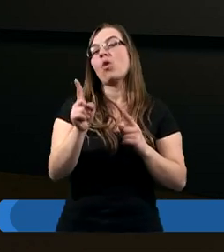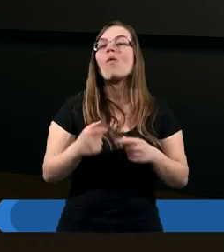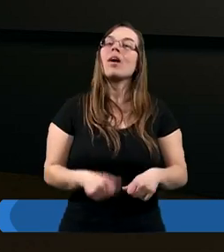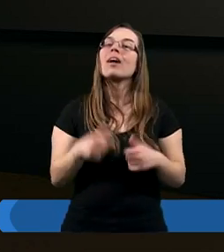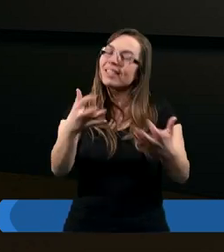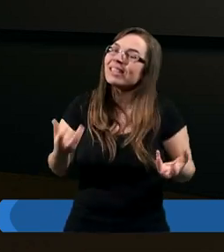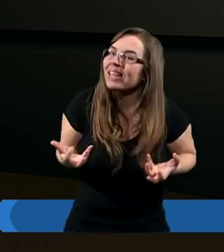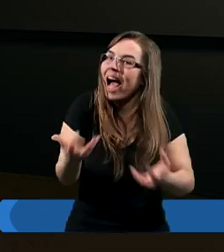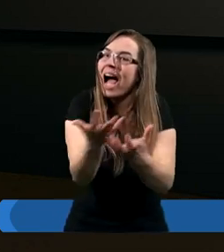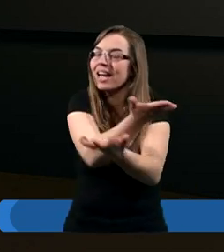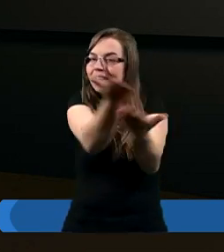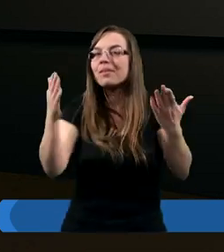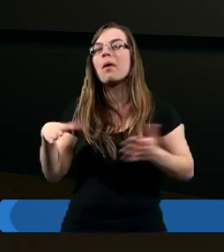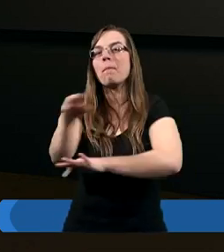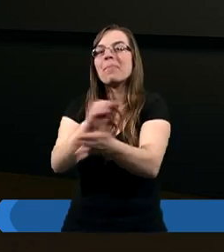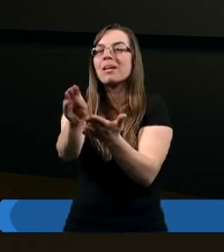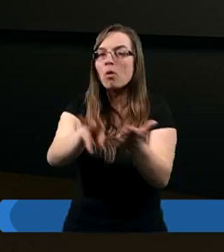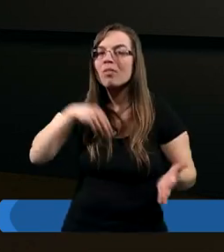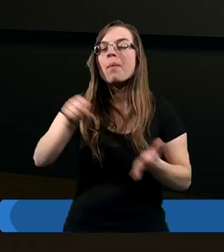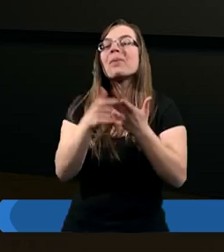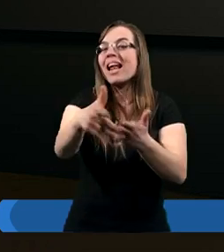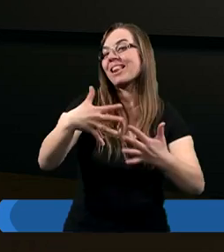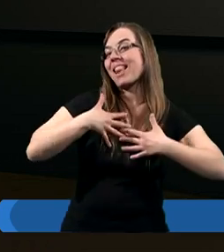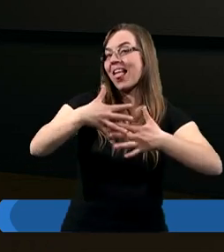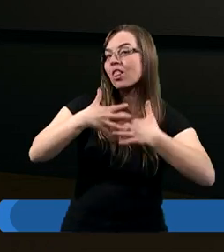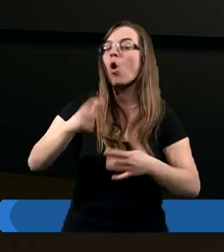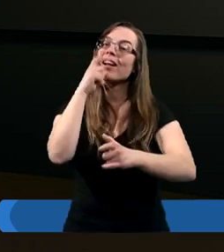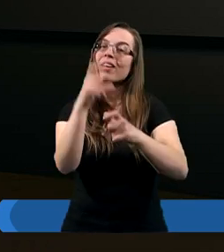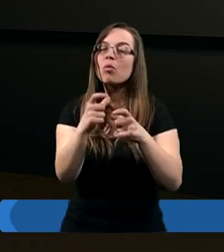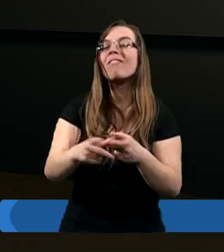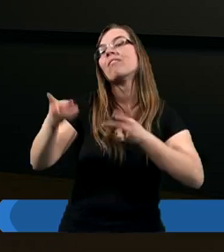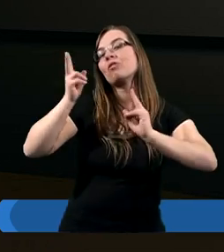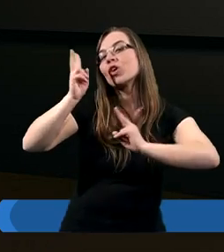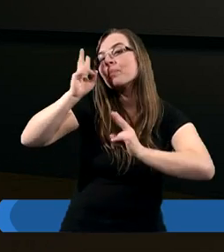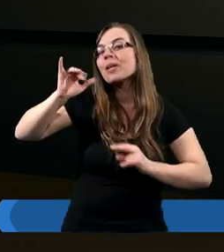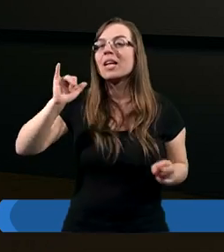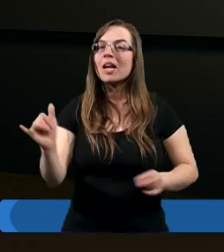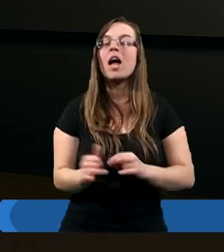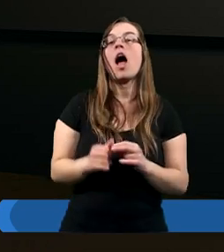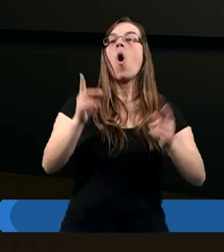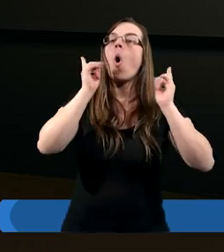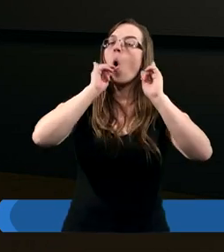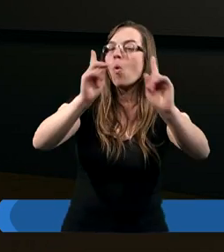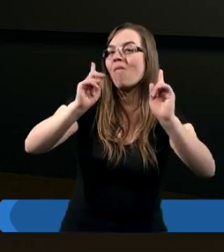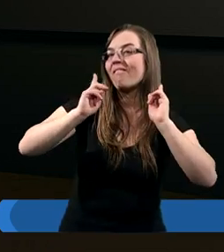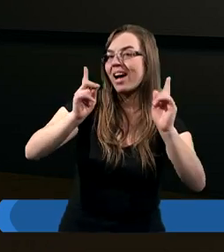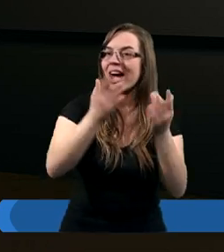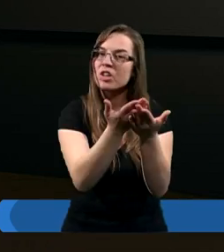to, do czego zachęca nas Pismo Święte poprzez te natchnione słowa, brzmi: